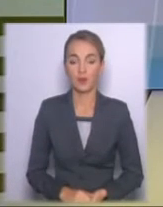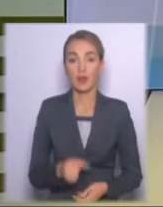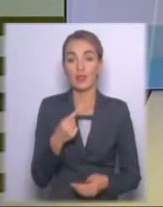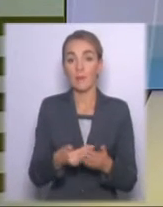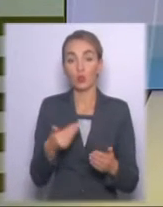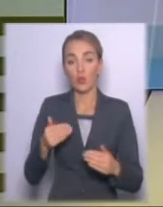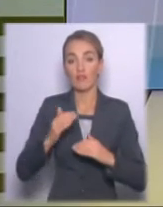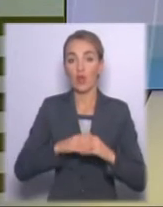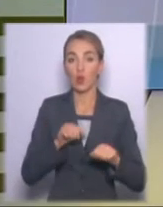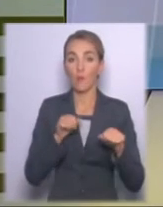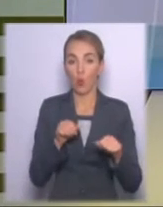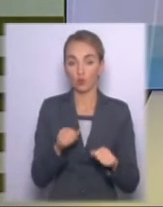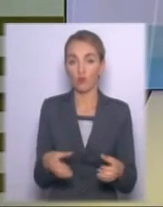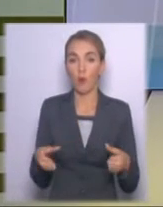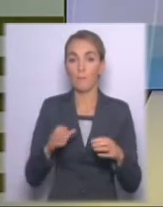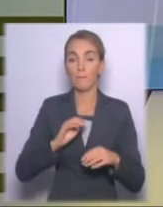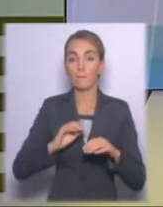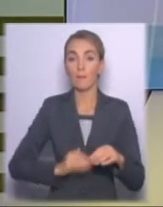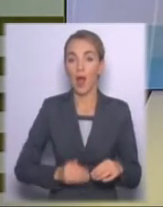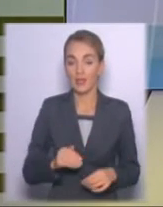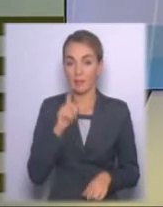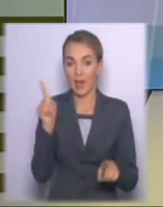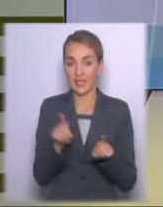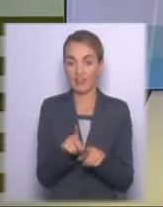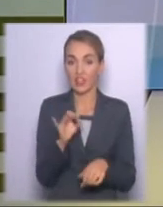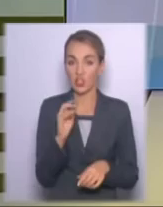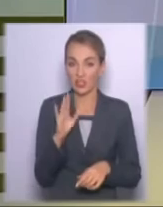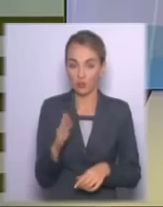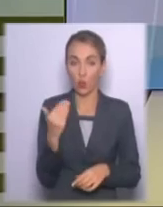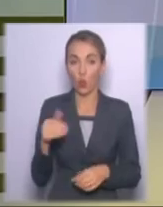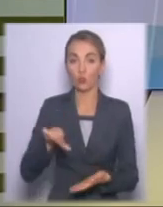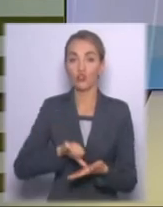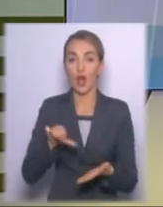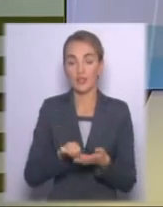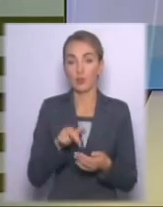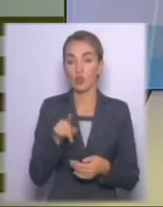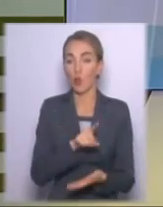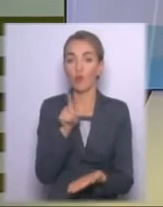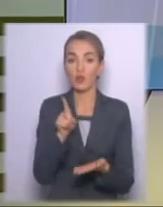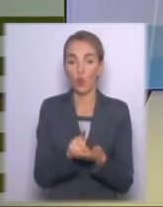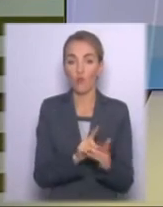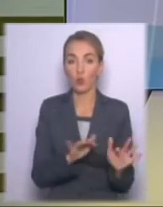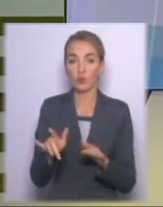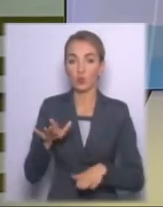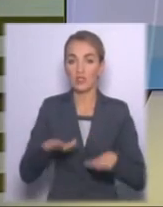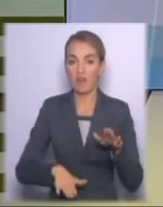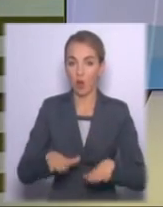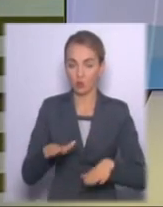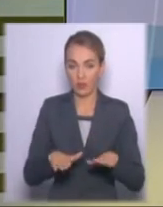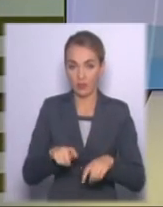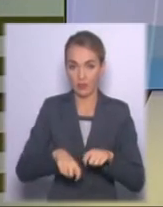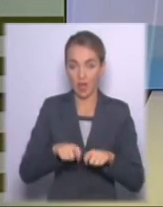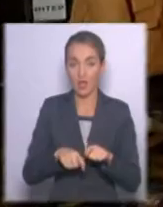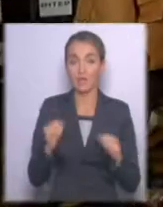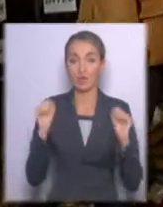Напередодні вечора боксу компанії братів Кличків K2 Promotion його учасники пройшли обов'язкову процедуру зважування. Спортсмени